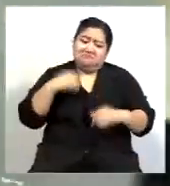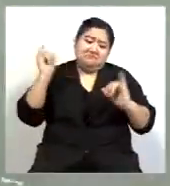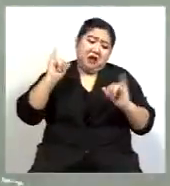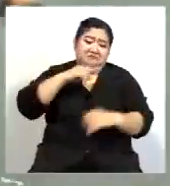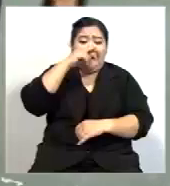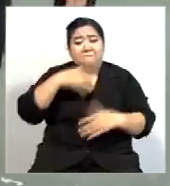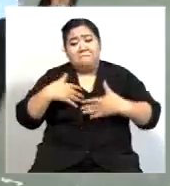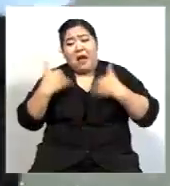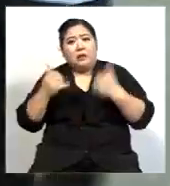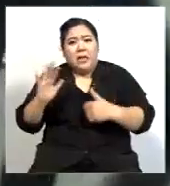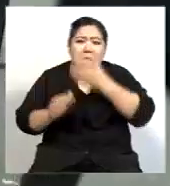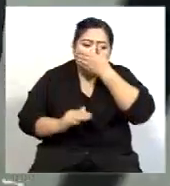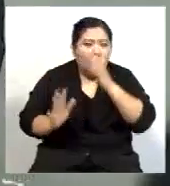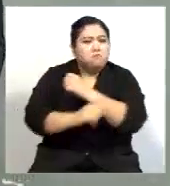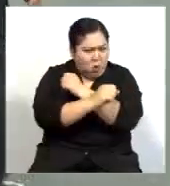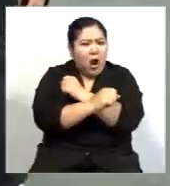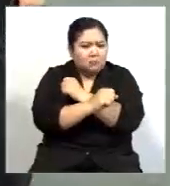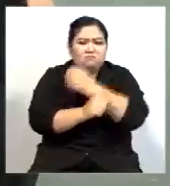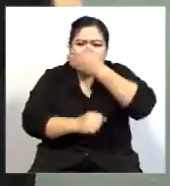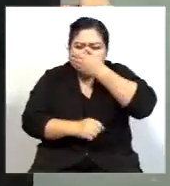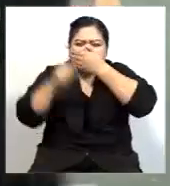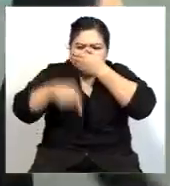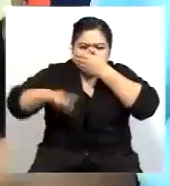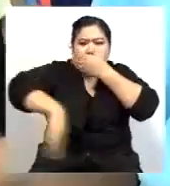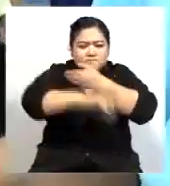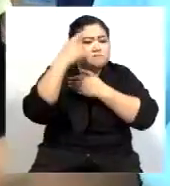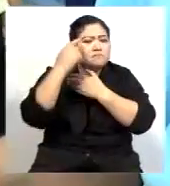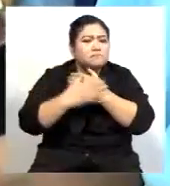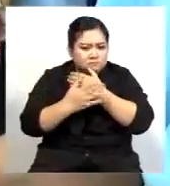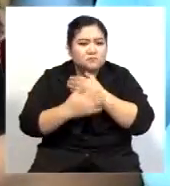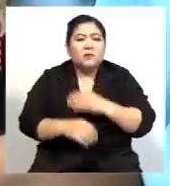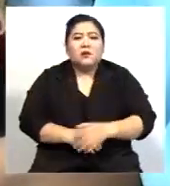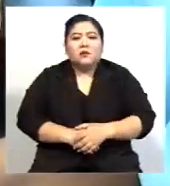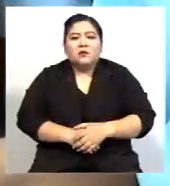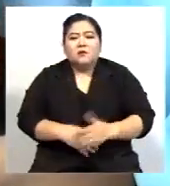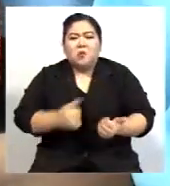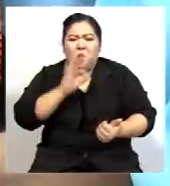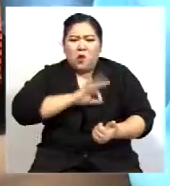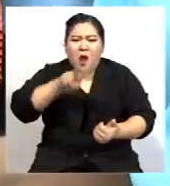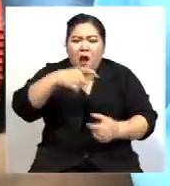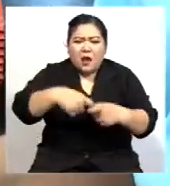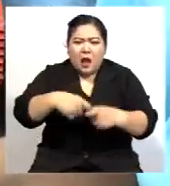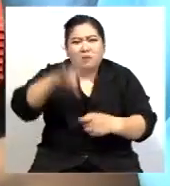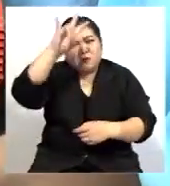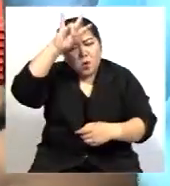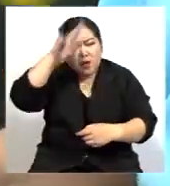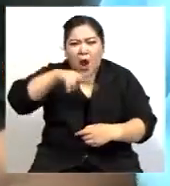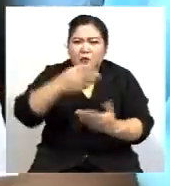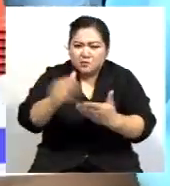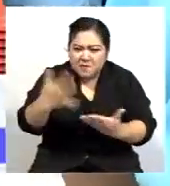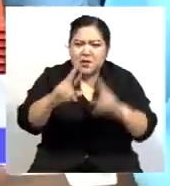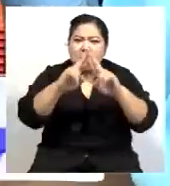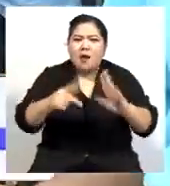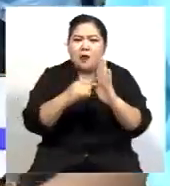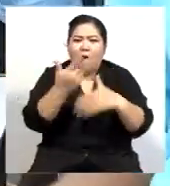ไม่ได้ไรฉันก็ไม่ใส่อะไรอย่างนี้ก็ไม่ได้นะมันเป็นเรื่องที่ทุกคนต้องตระหนัก ยากค่ะไม่มีขายเลยในเซเว่นแล้วก็ในร้านขายยาก็